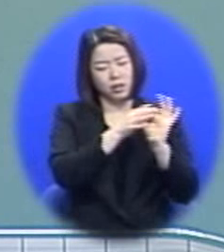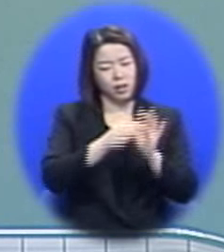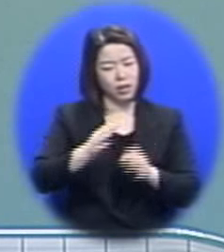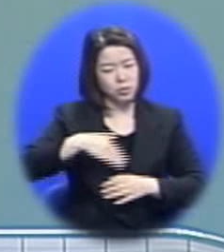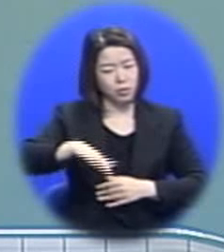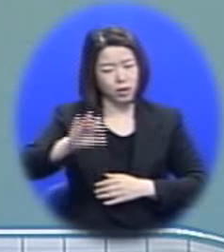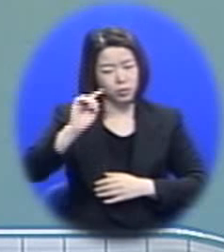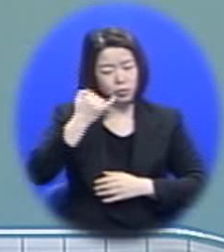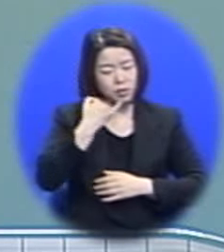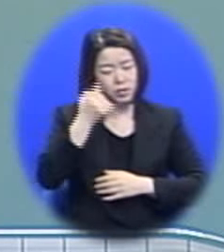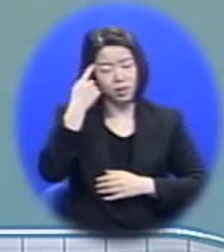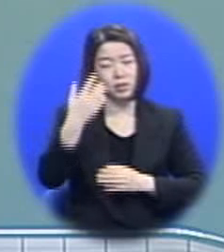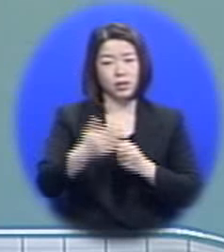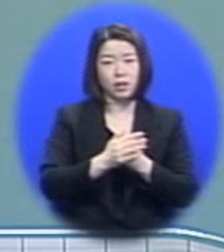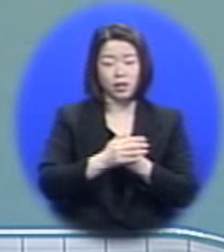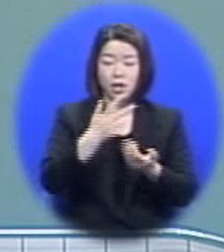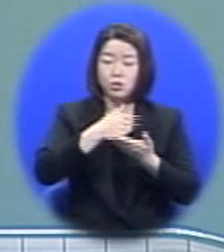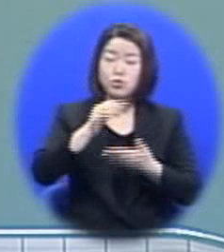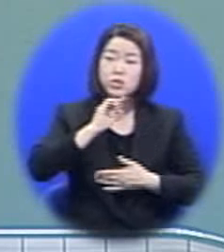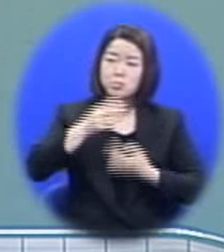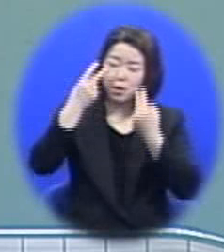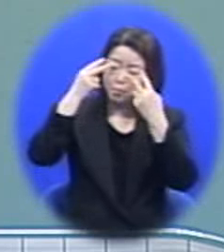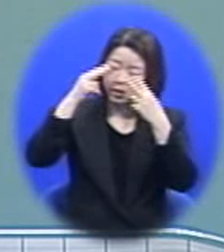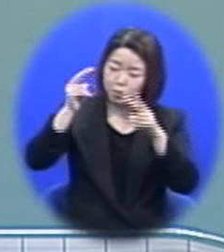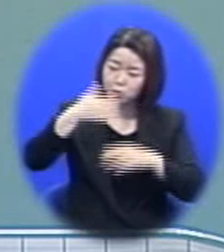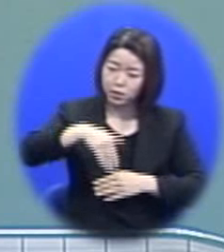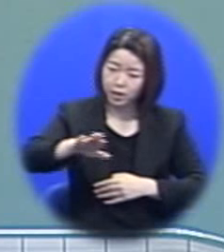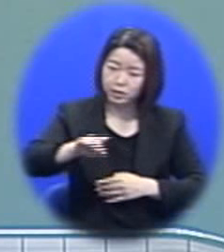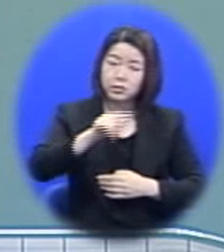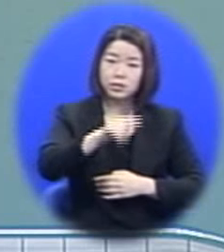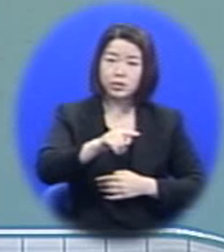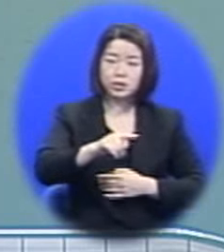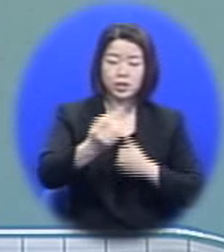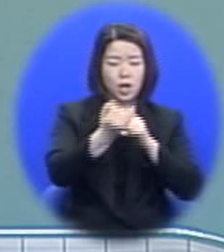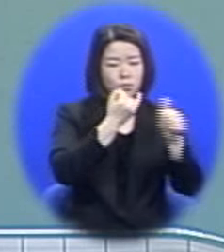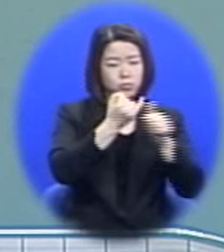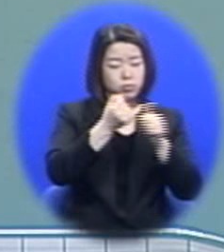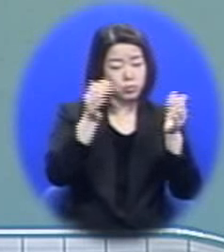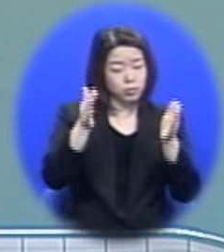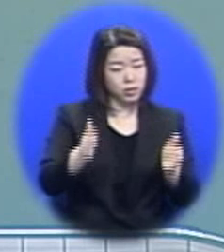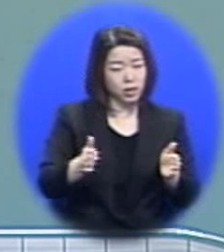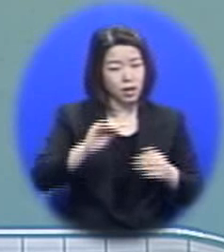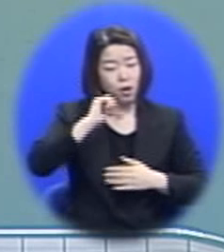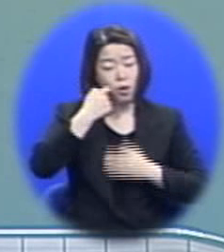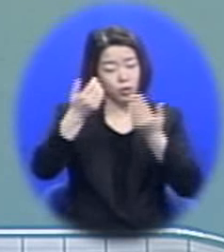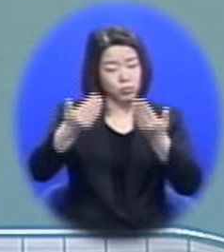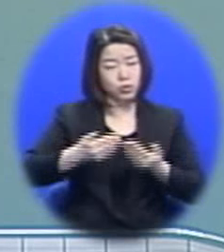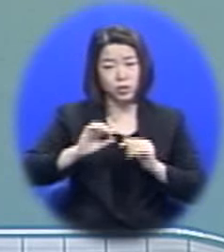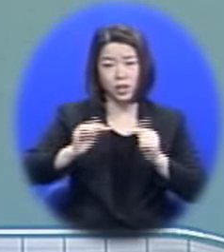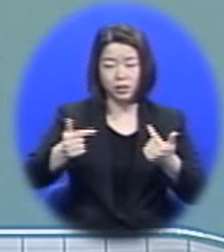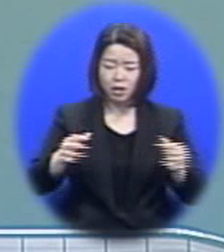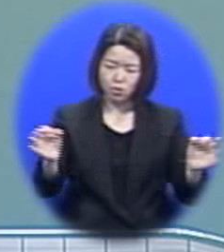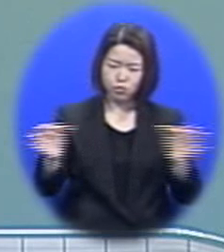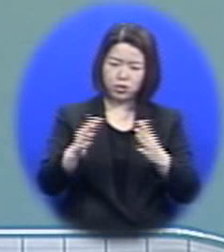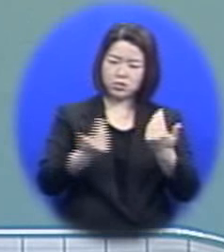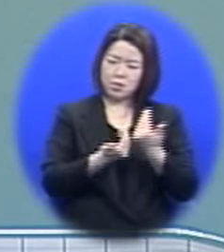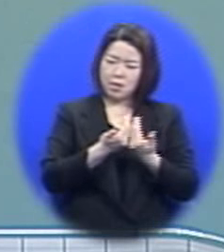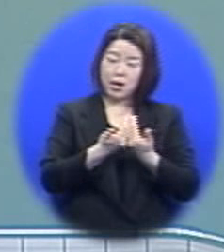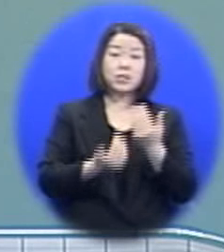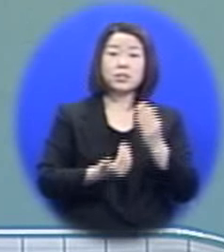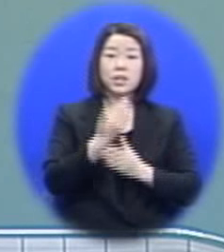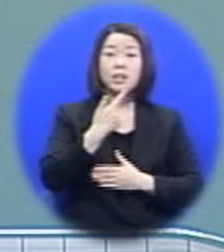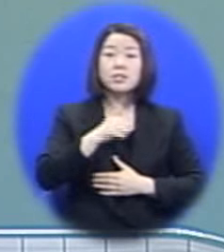주님만 바라보고 그렇게 사는 일이 우리 부부 사이에 어려움을 주지 않을까? 이런 순간적인 갈등이